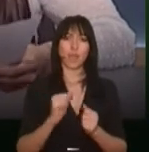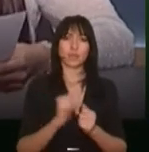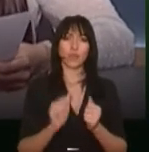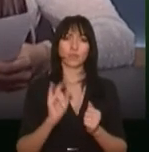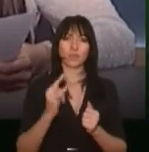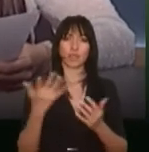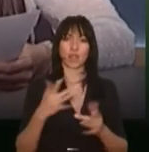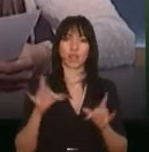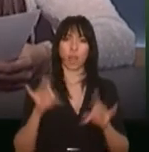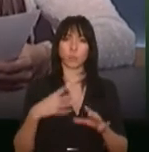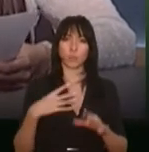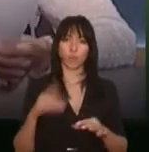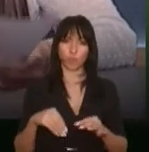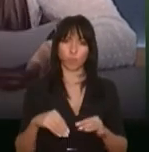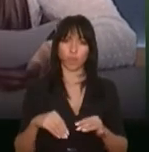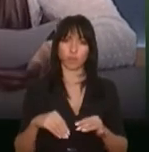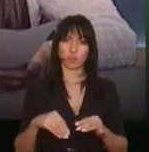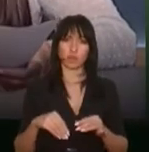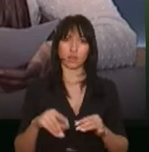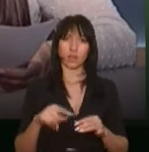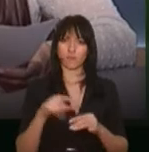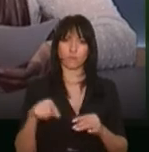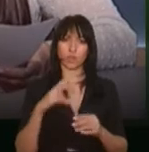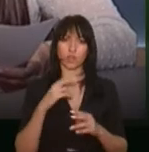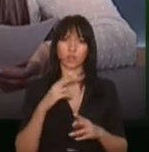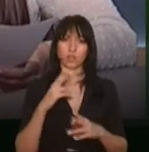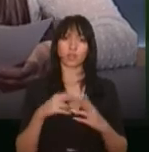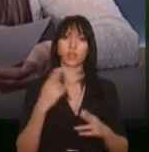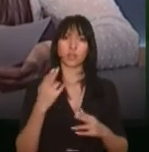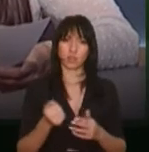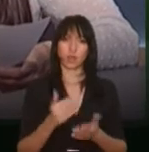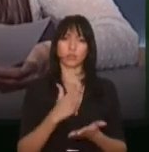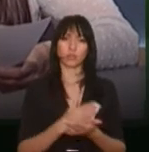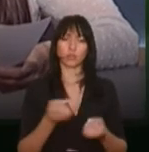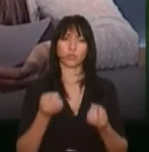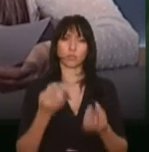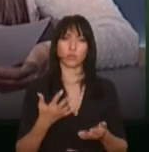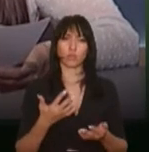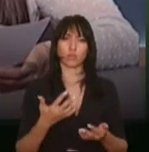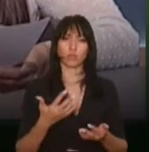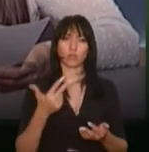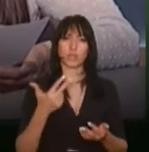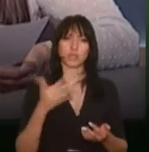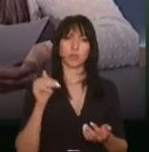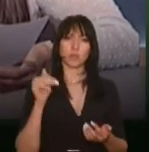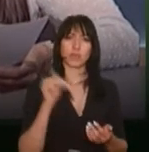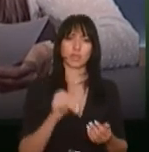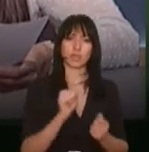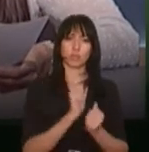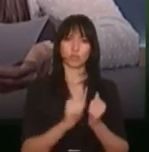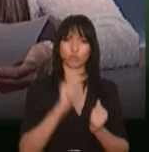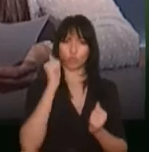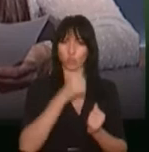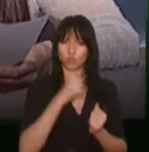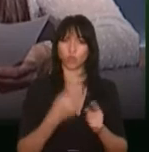раптово померли… Так, вони не серед дорослих реєструється близько 35 тисяч щорічно